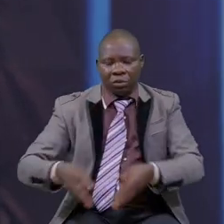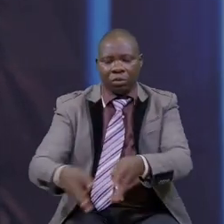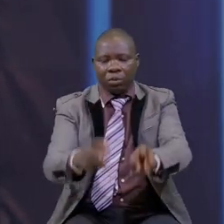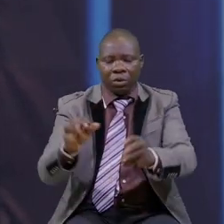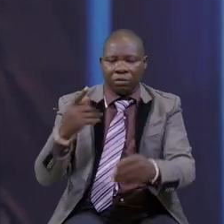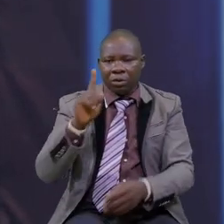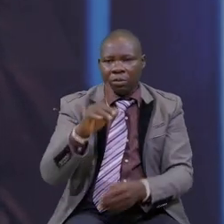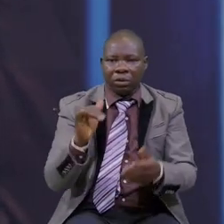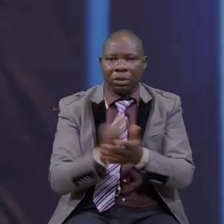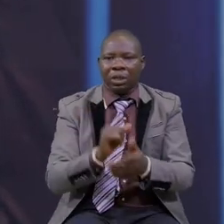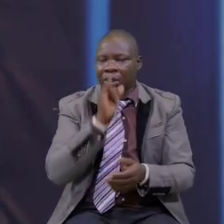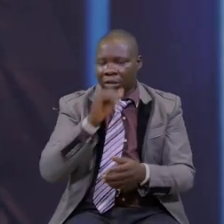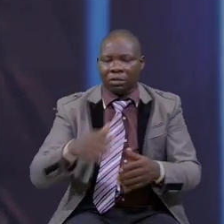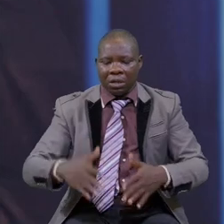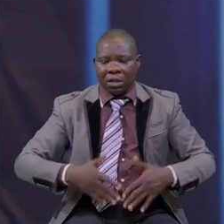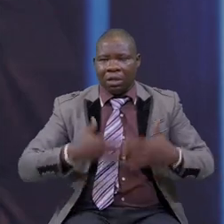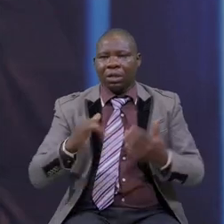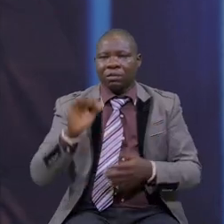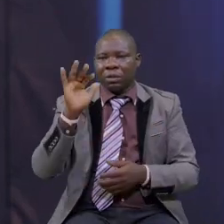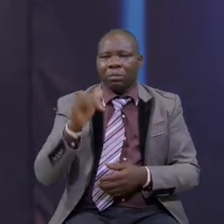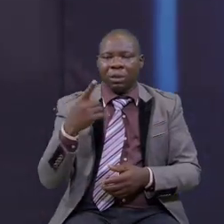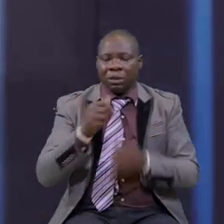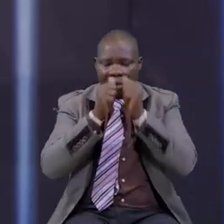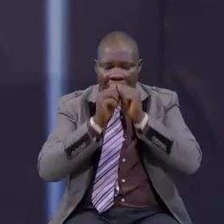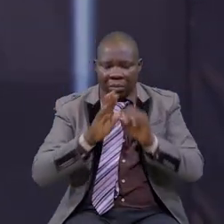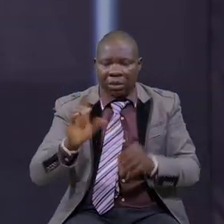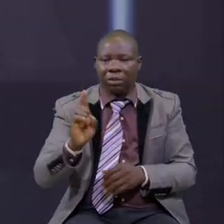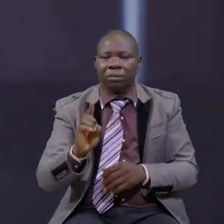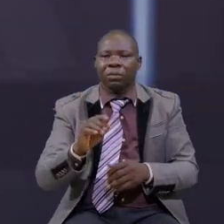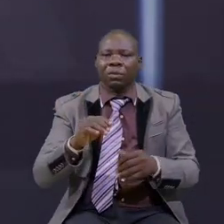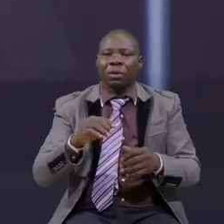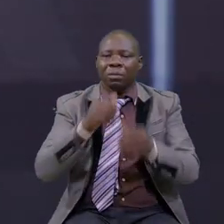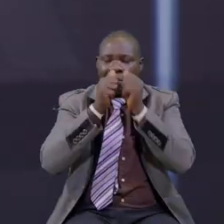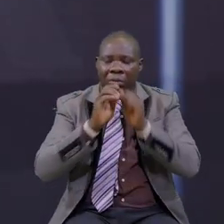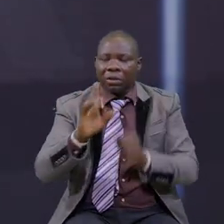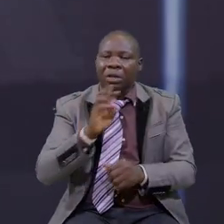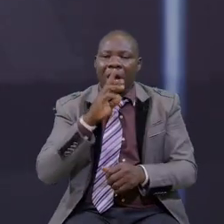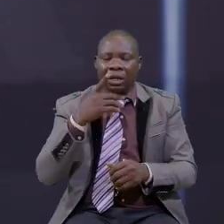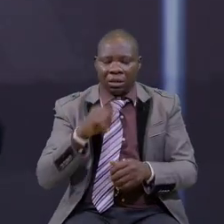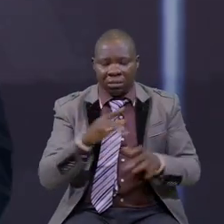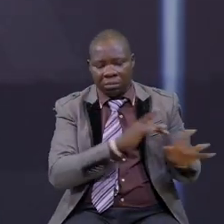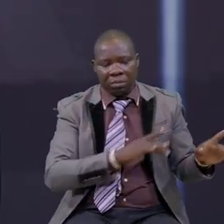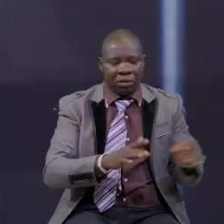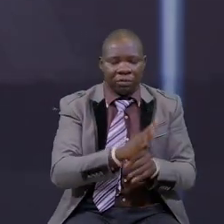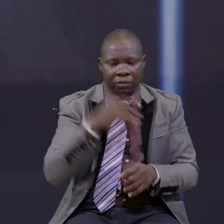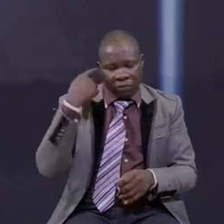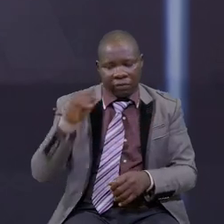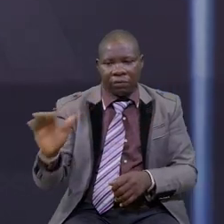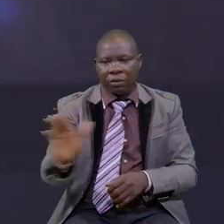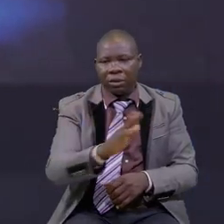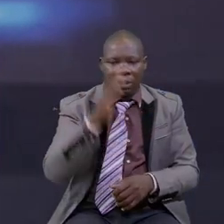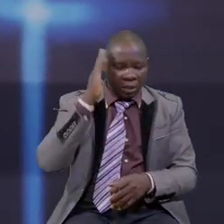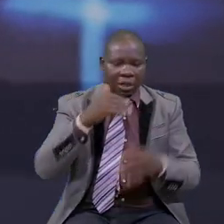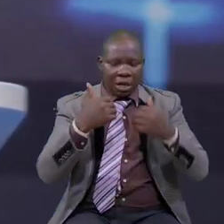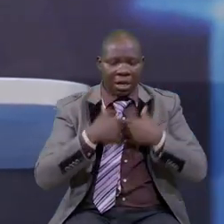manière que quelqu'un qui a Christ et les béatitudes en lui se comporte. Heureux, les miséricordieux, car